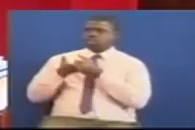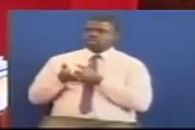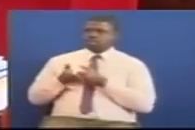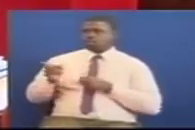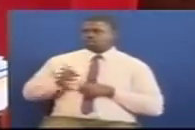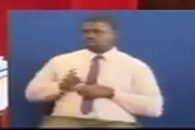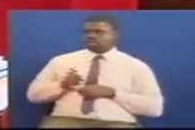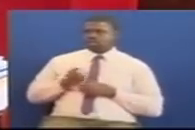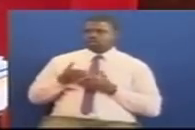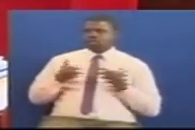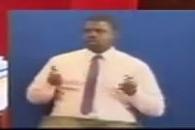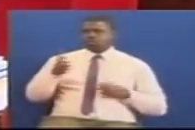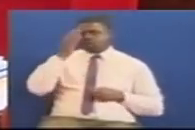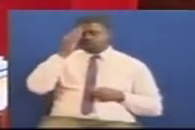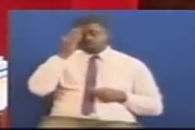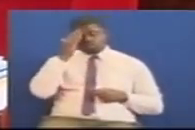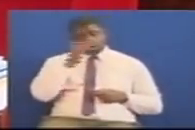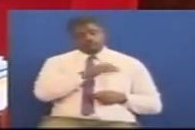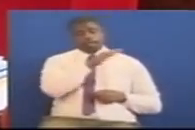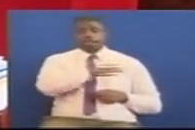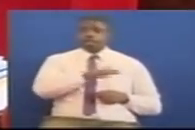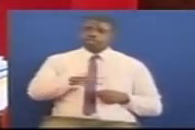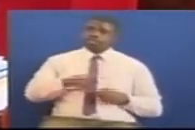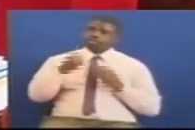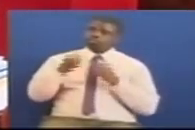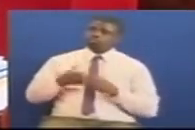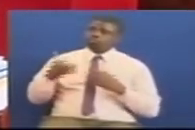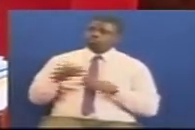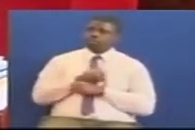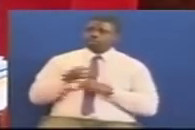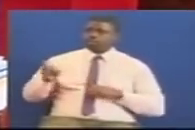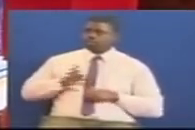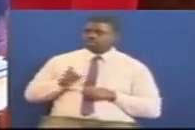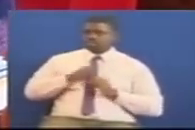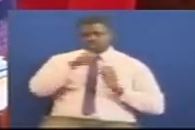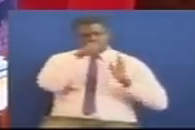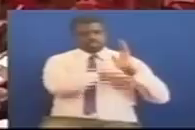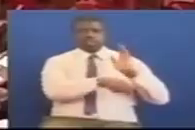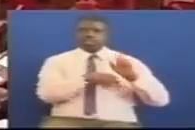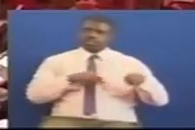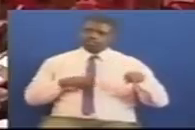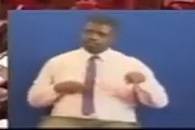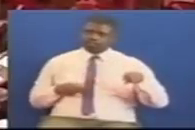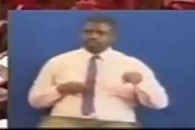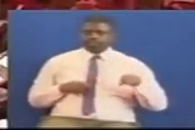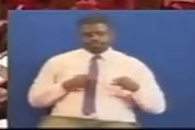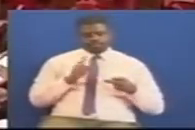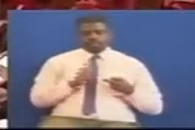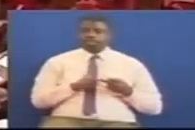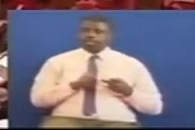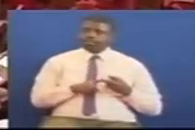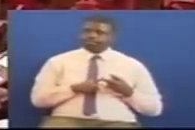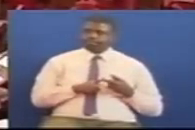kwa kuwa tunatambua mazingira magumu wanayoyapata wasichana huku chini? Swali la